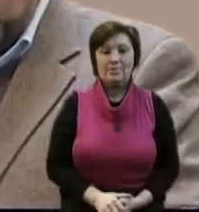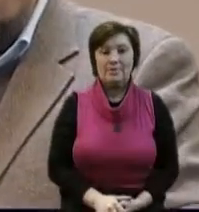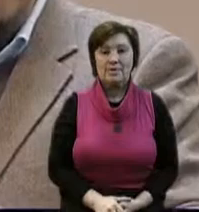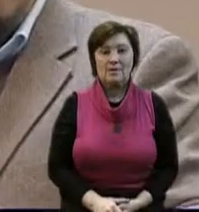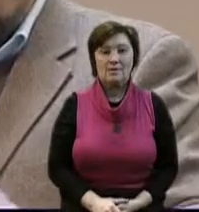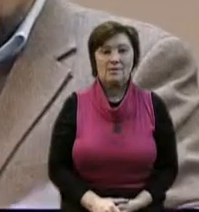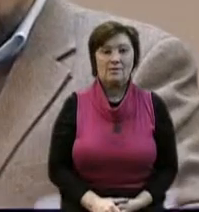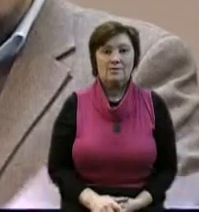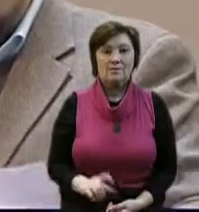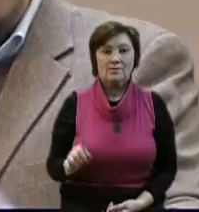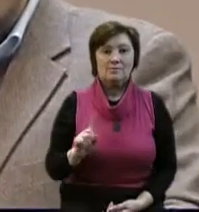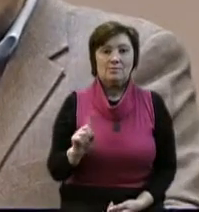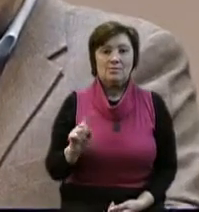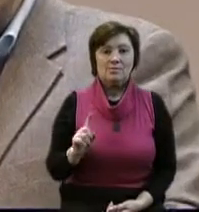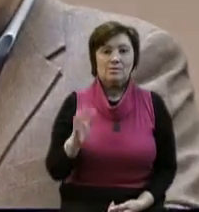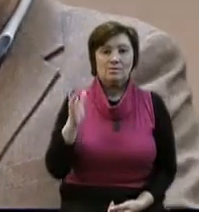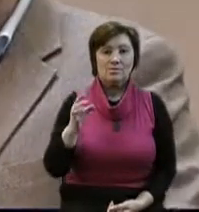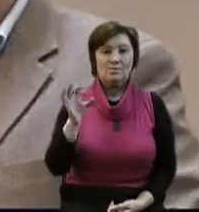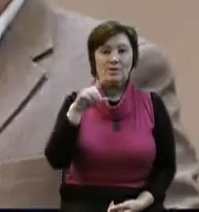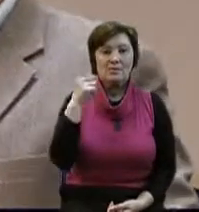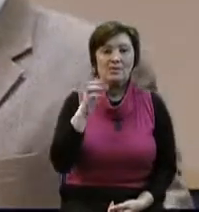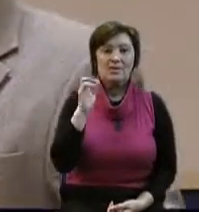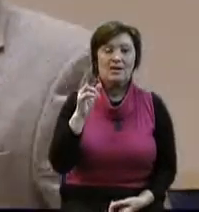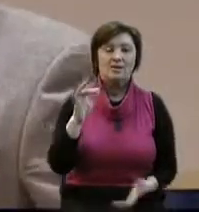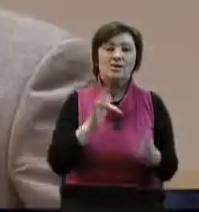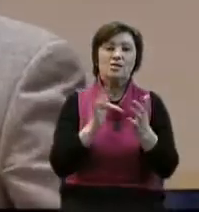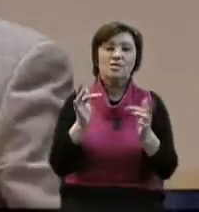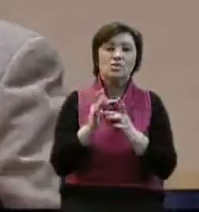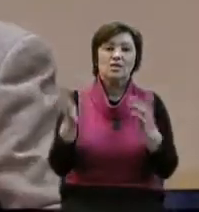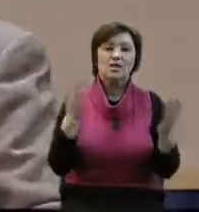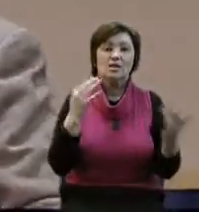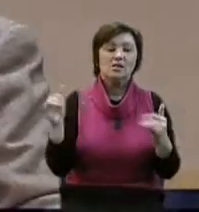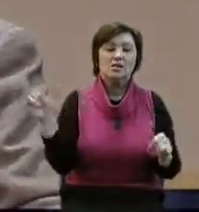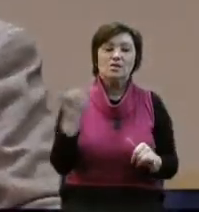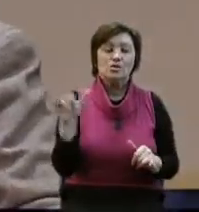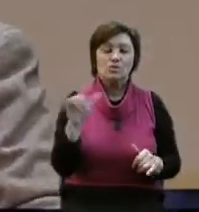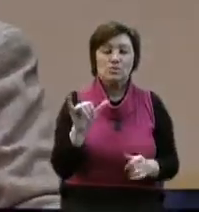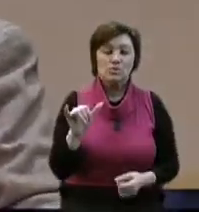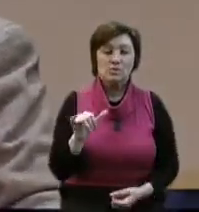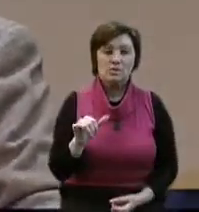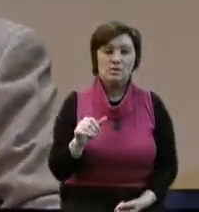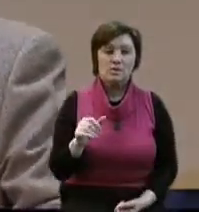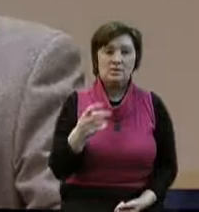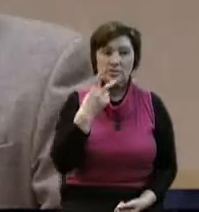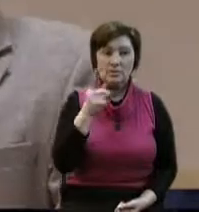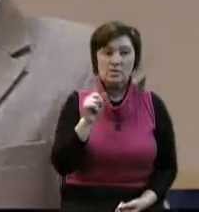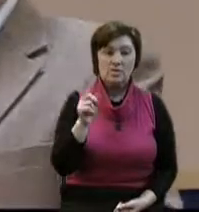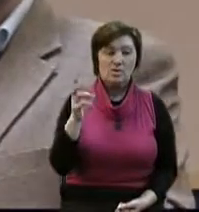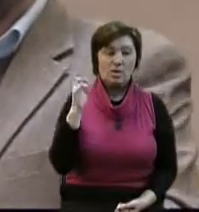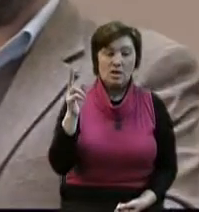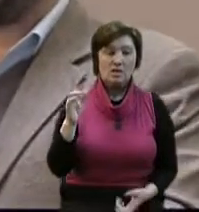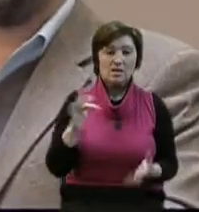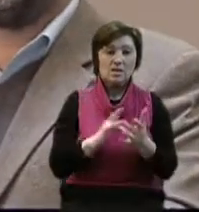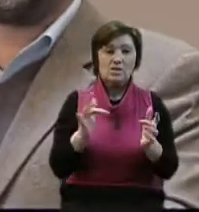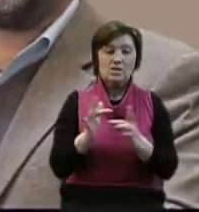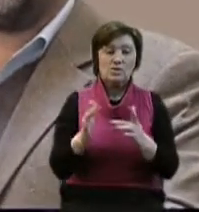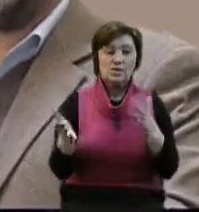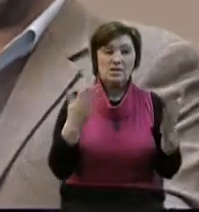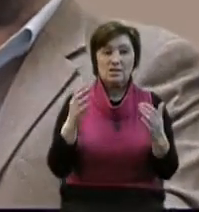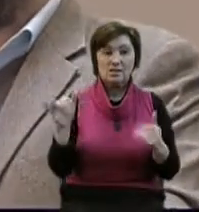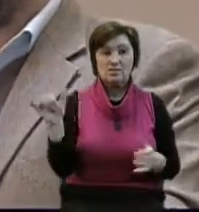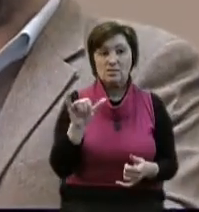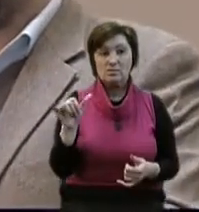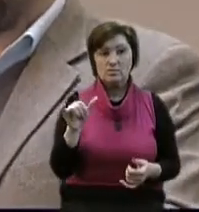мы с вами будем говорить о том, как Иисус относился к субботе, и мы видим, что то, как Он относился к субботе,